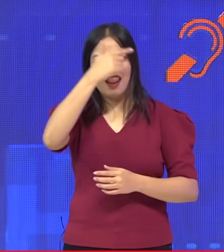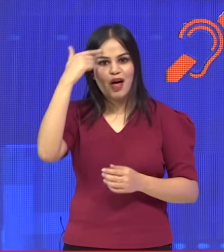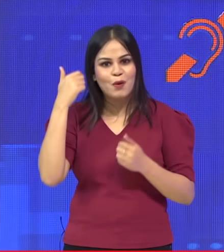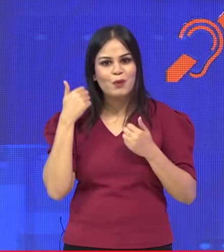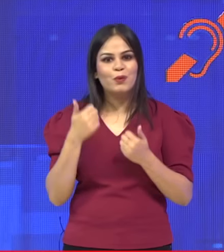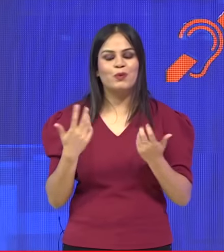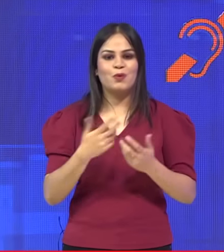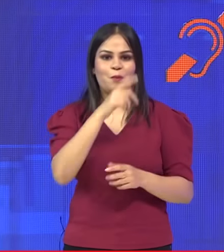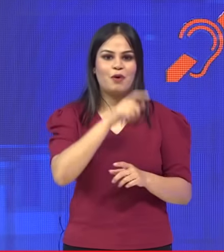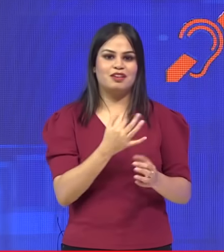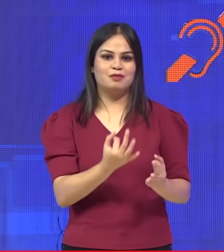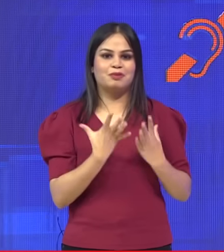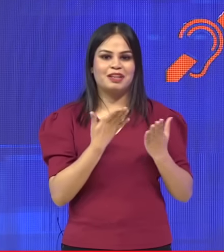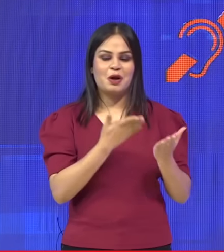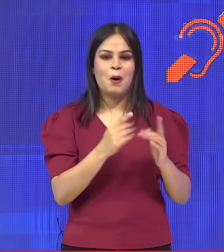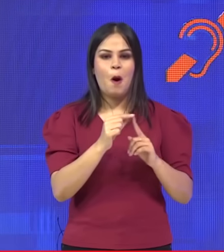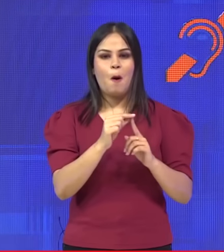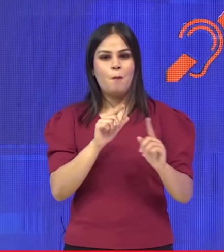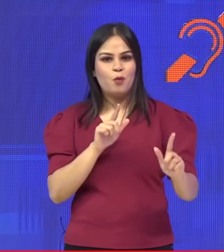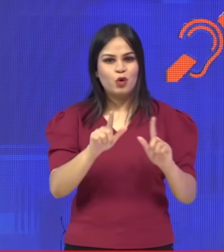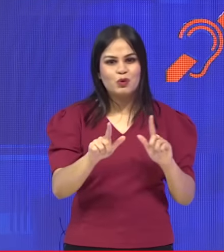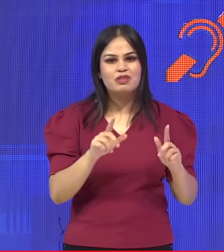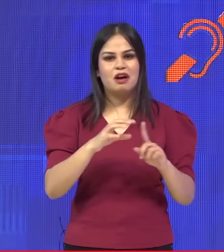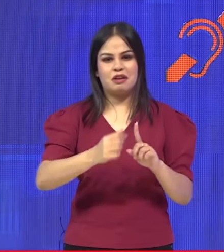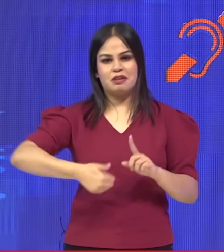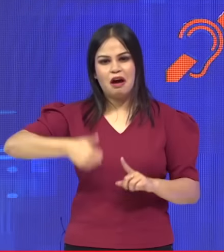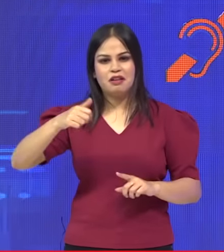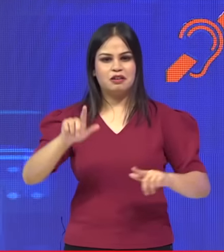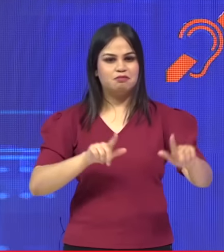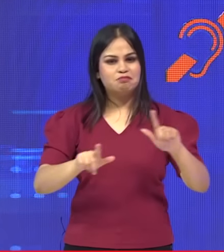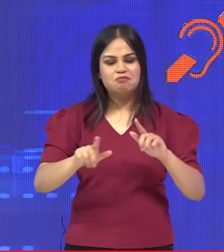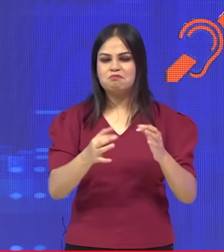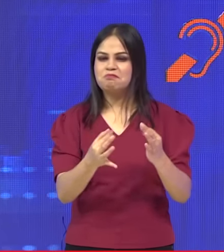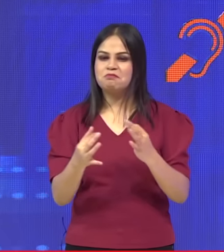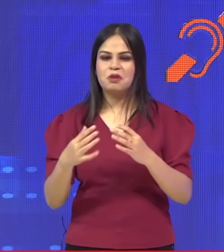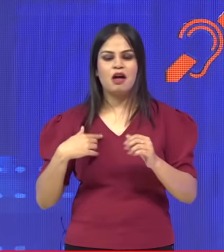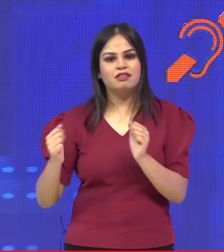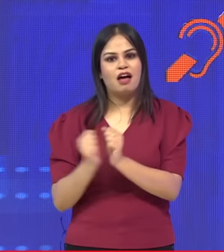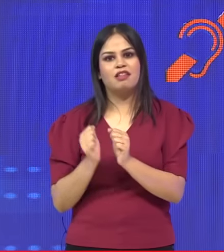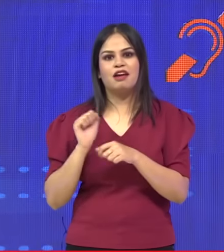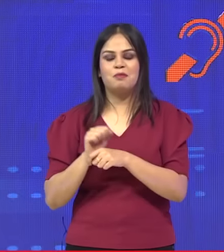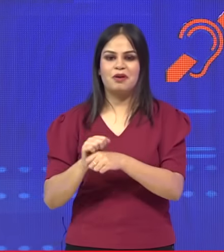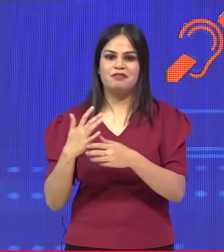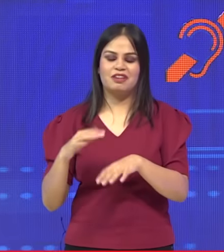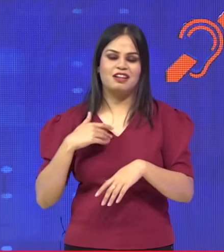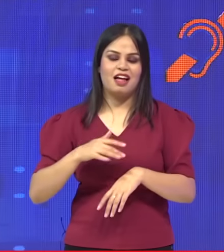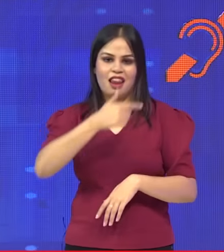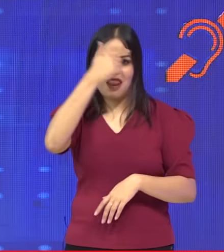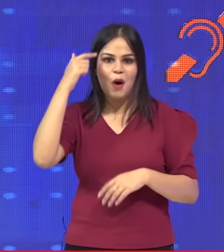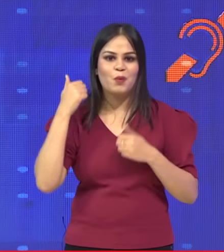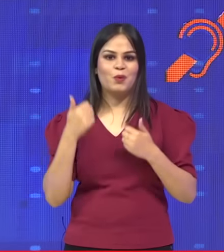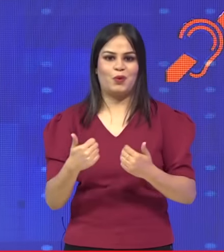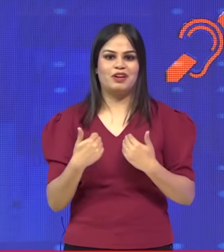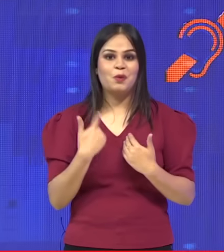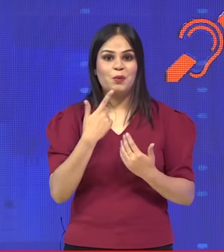ग्रेट गैस ग्रेट प्रोड्यूसर्स ग्रेट डायरेक्टर एम बहुत सारे आर्टिस्ट यू